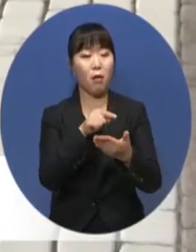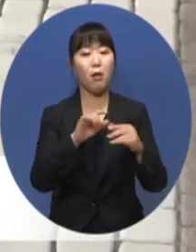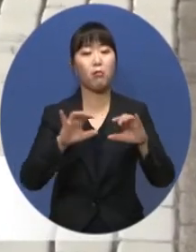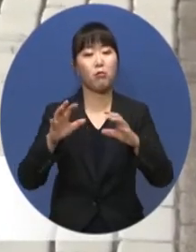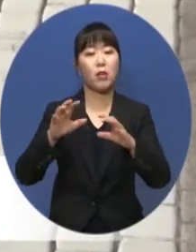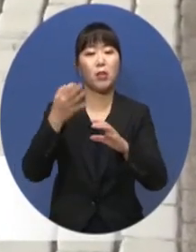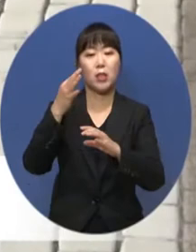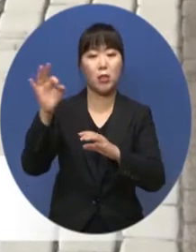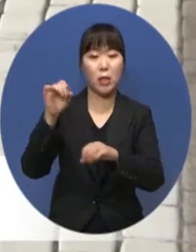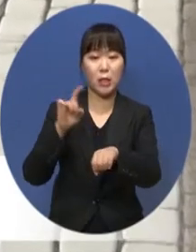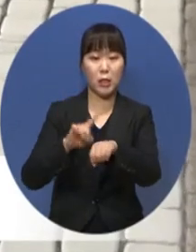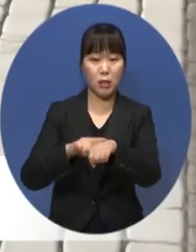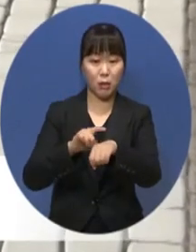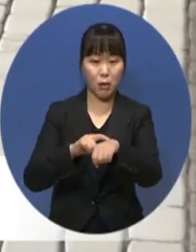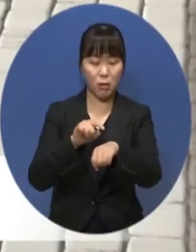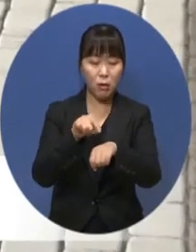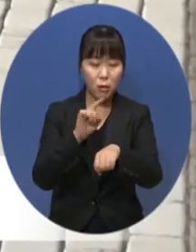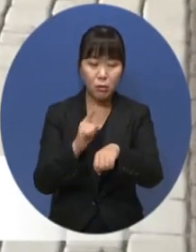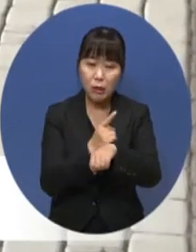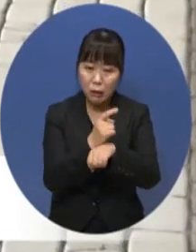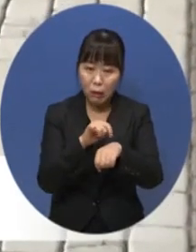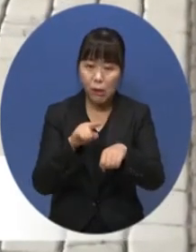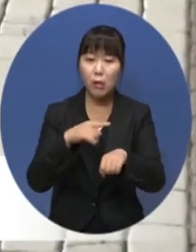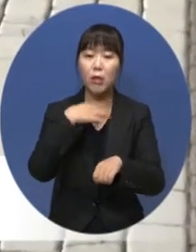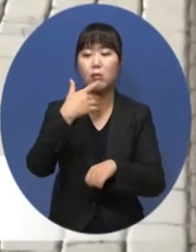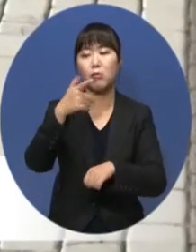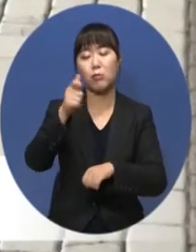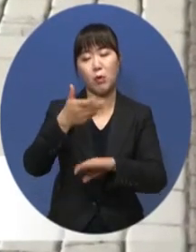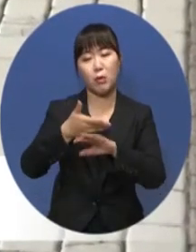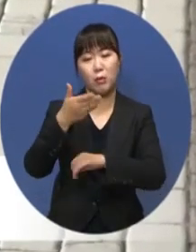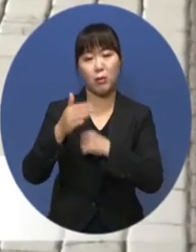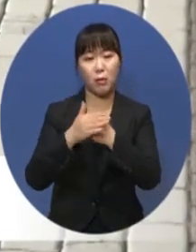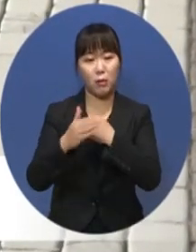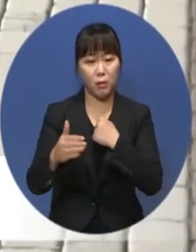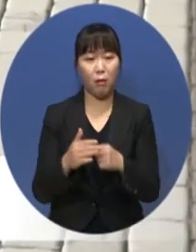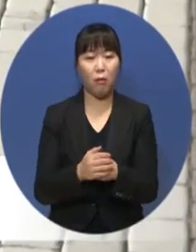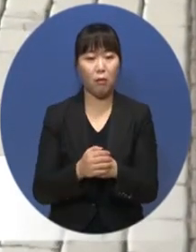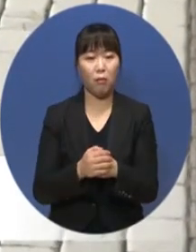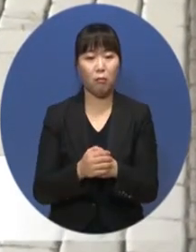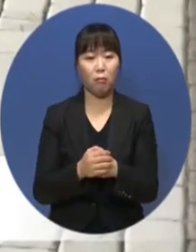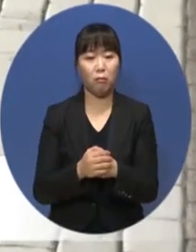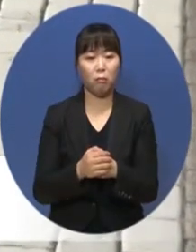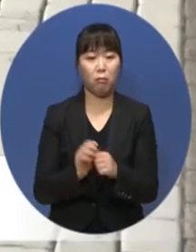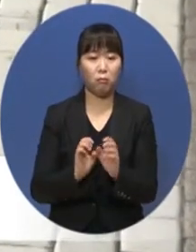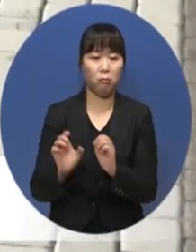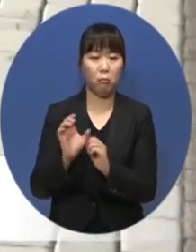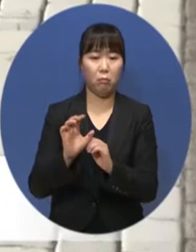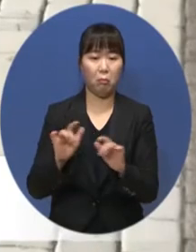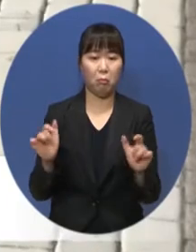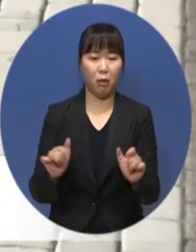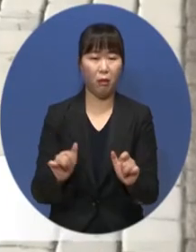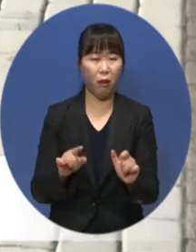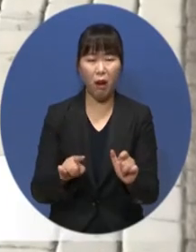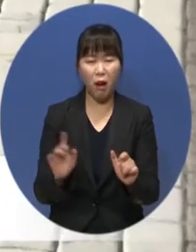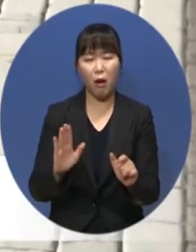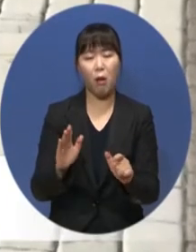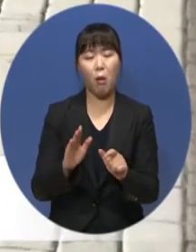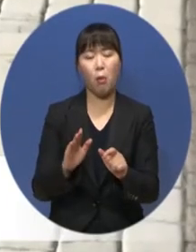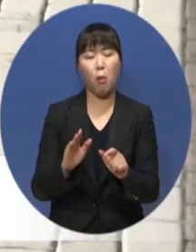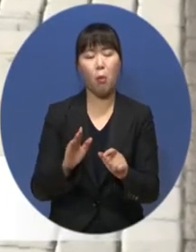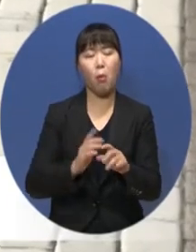국가에서 인정한 시간을 65세 나이 먹었다고 해서 다시 하면서 또 줄여? 오히려